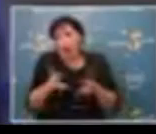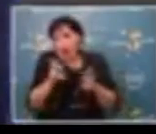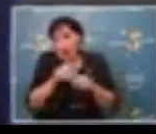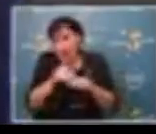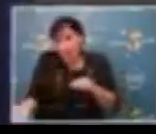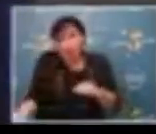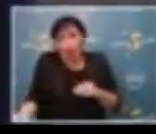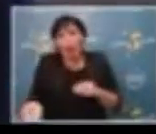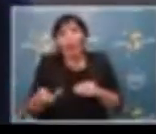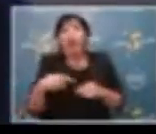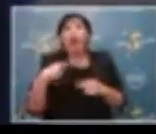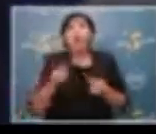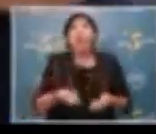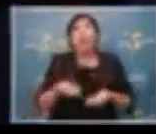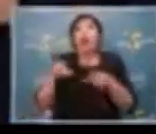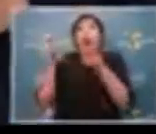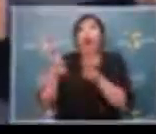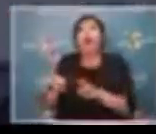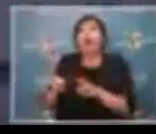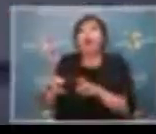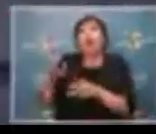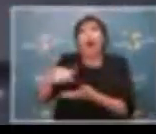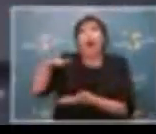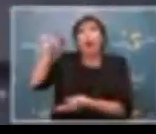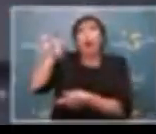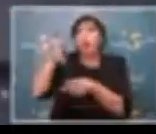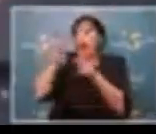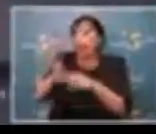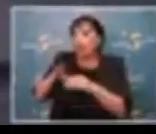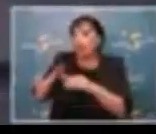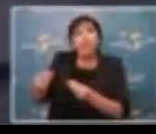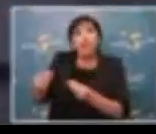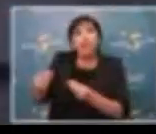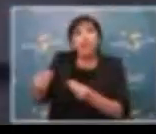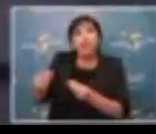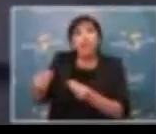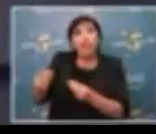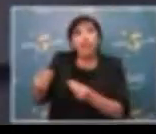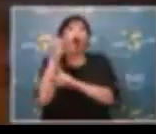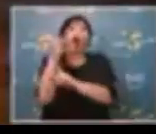Poi l'accumulo dell'energia, con cosa fai l'energia? Oggi c'è l'eolico